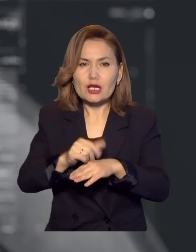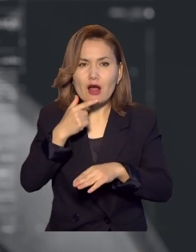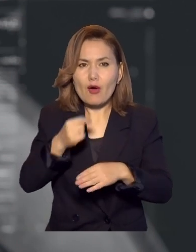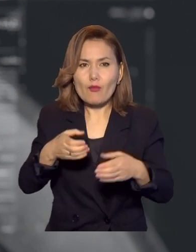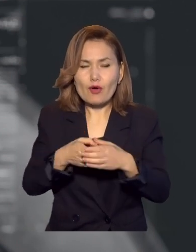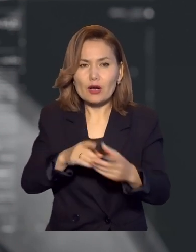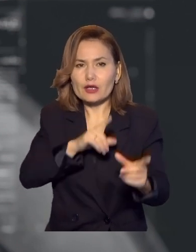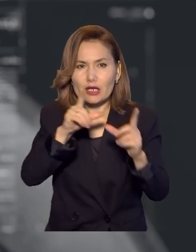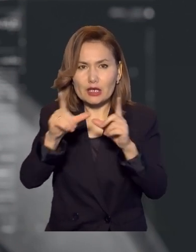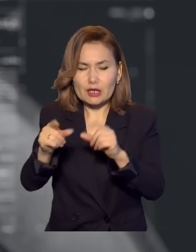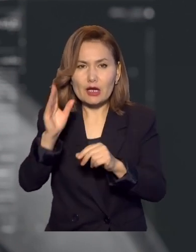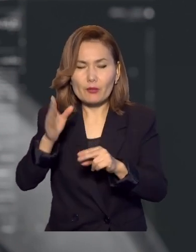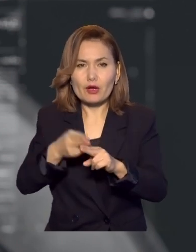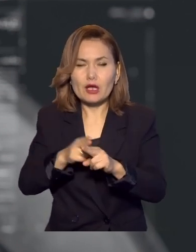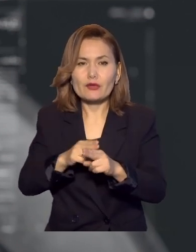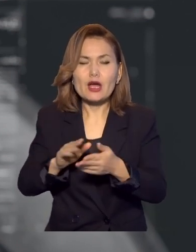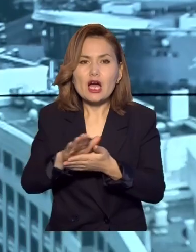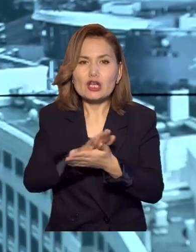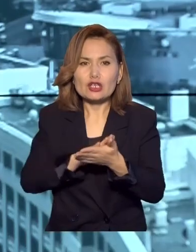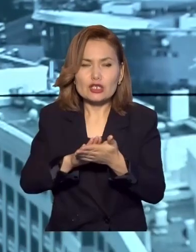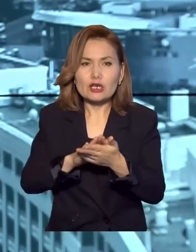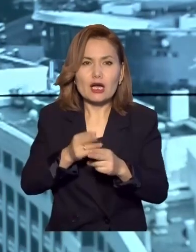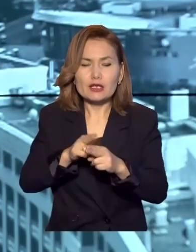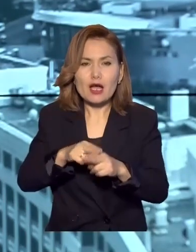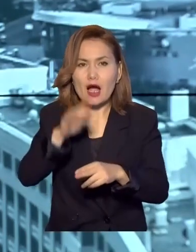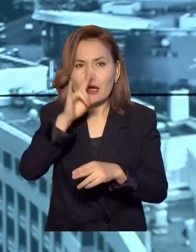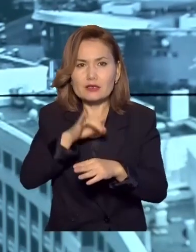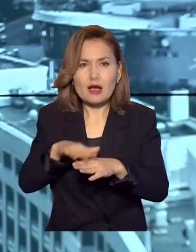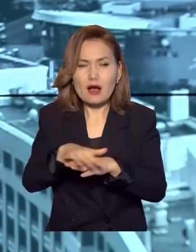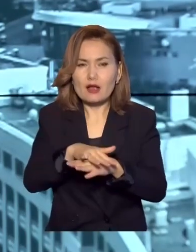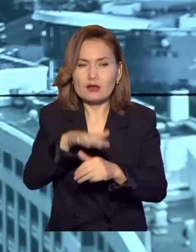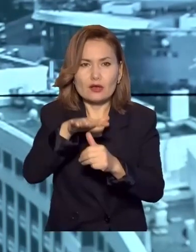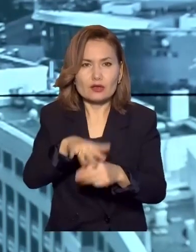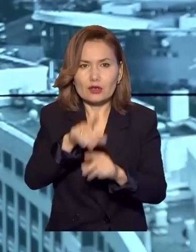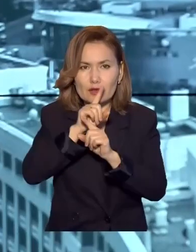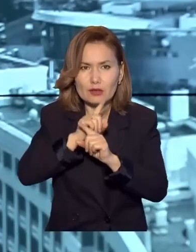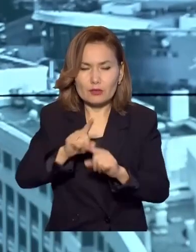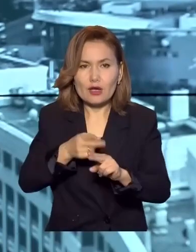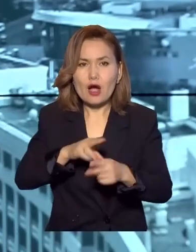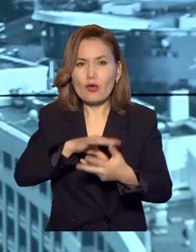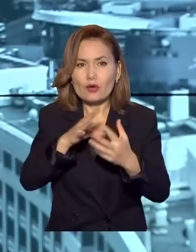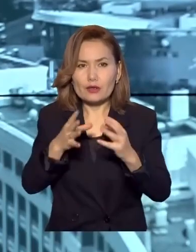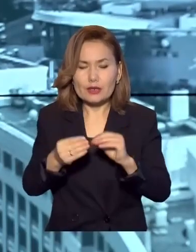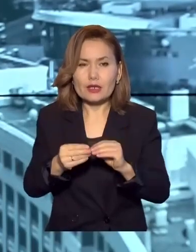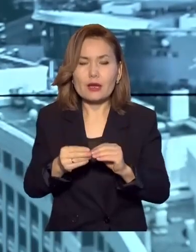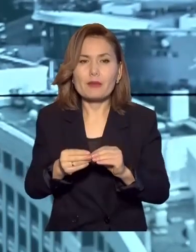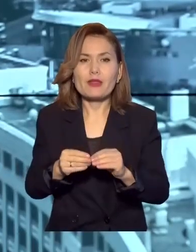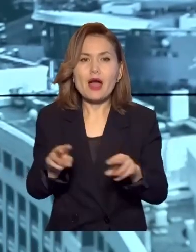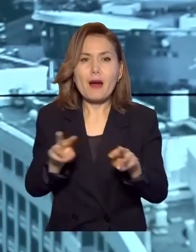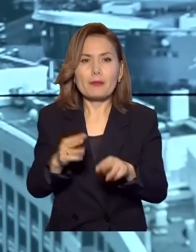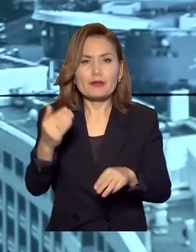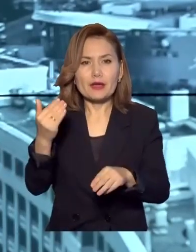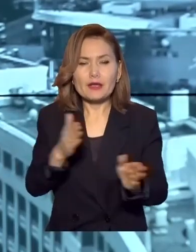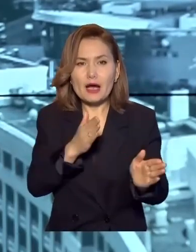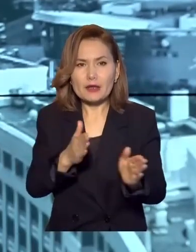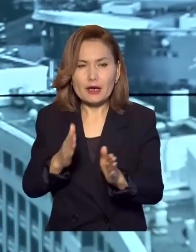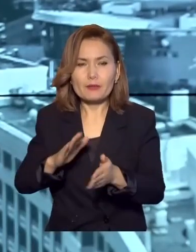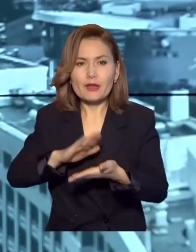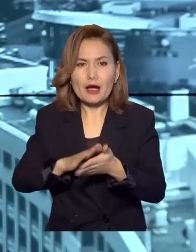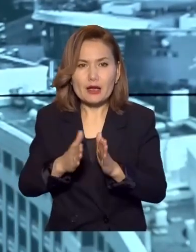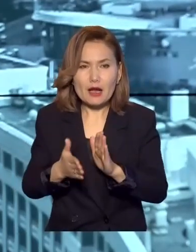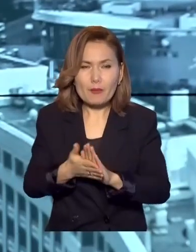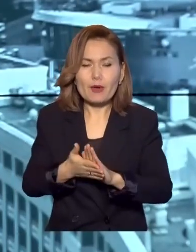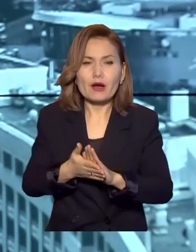бейбіт қатысушылары ешқандай қудалауға ұшырамайды делінген ведомство мәлімдемесінде. Сонымен бірге министрлік қалыптасқан